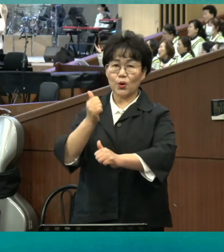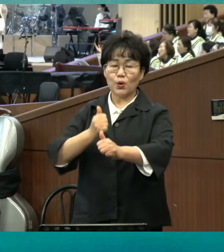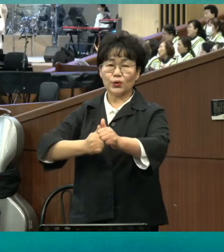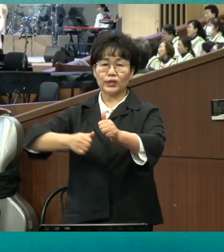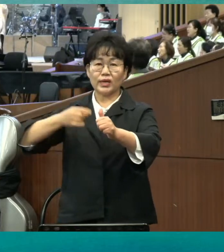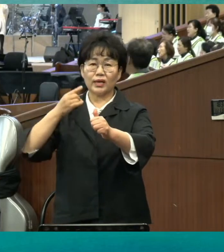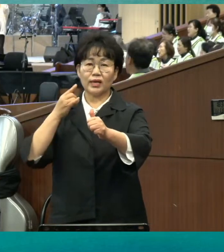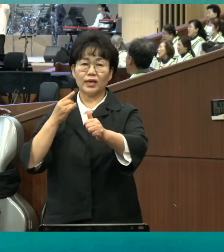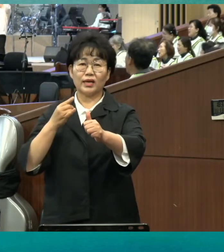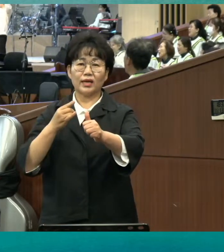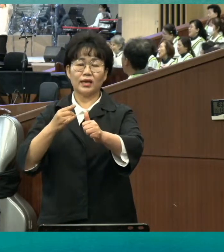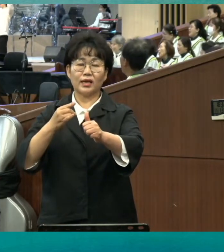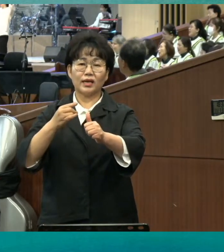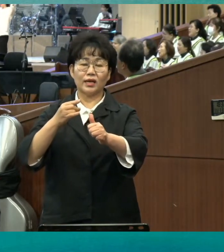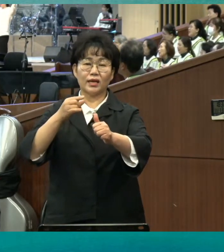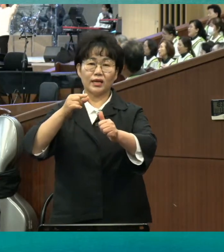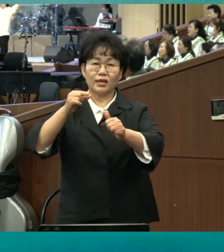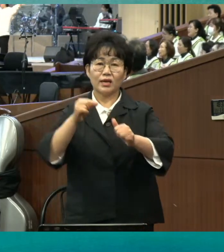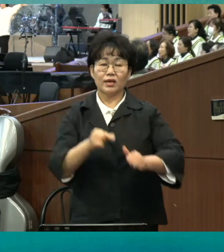자손께